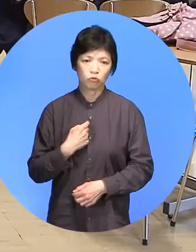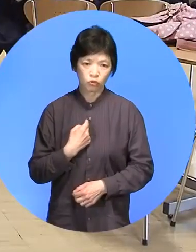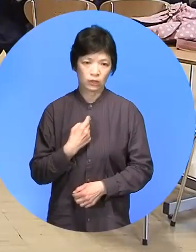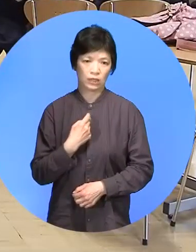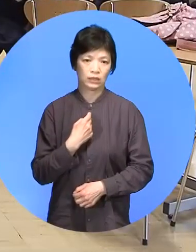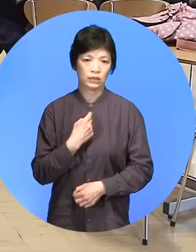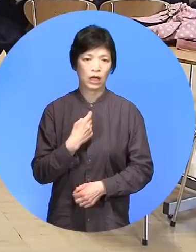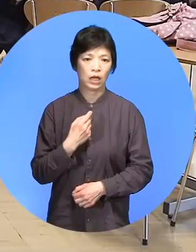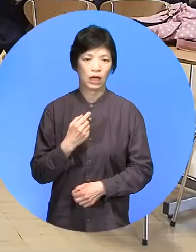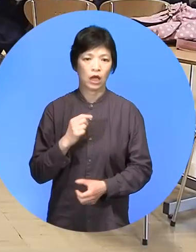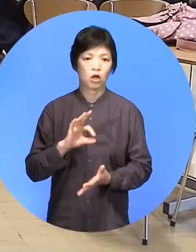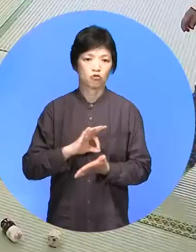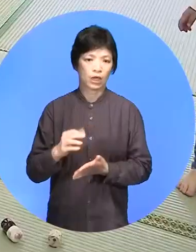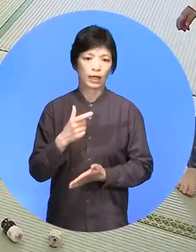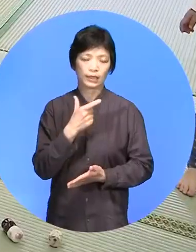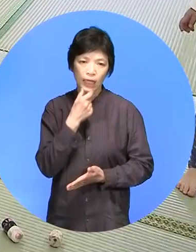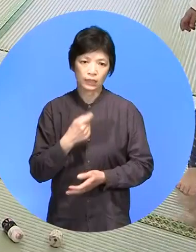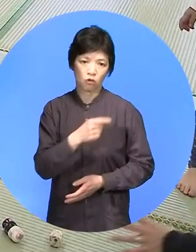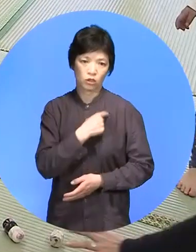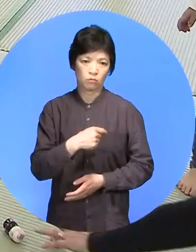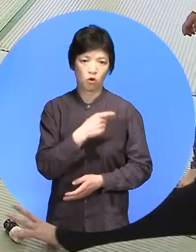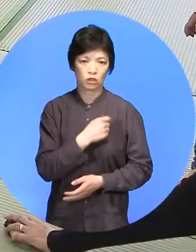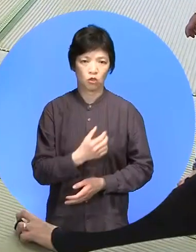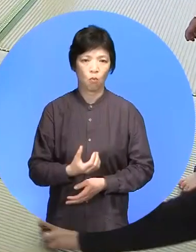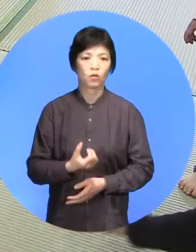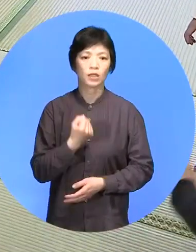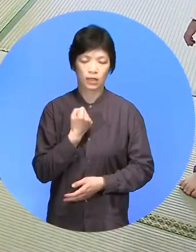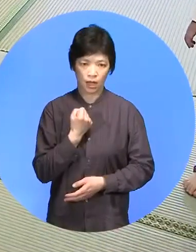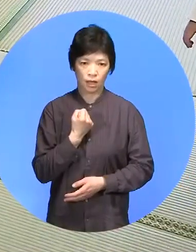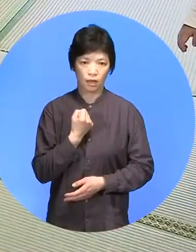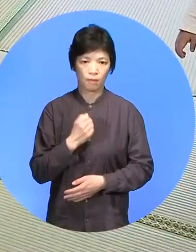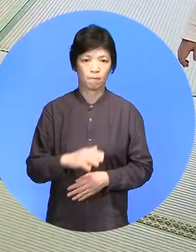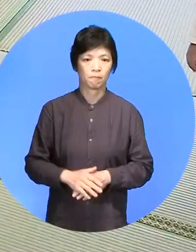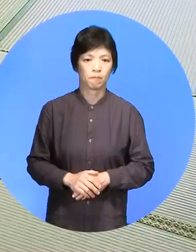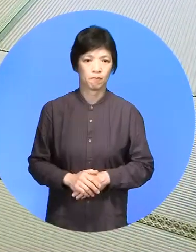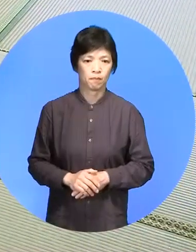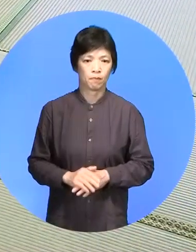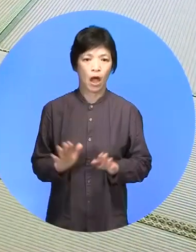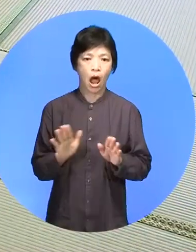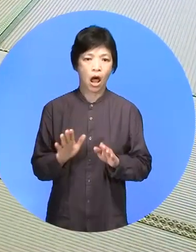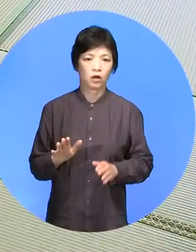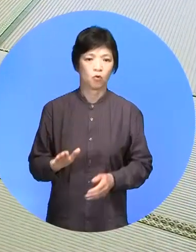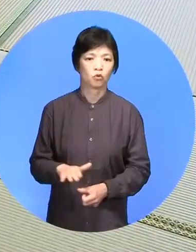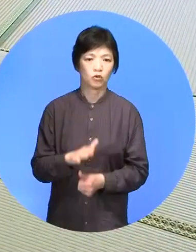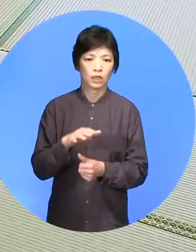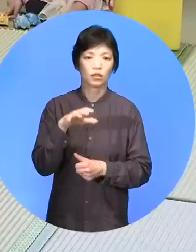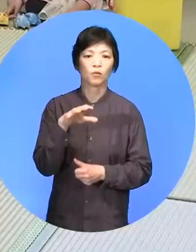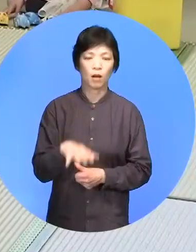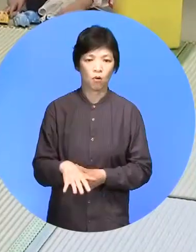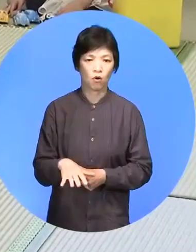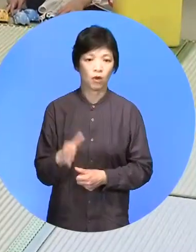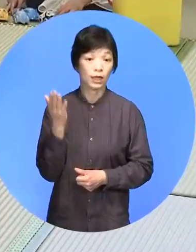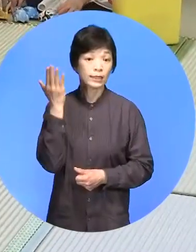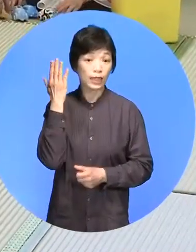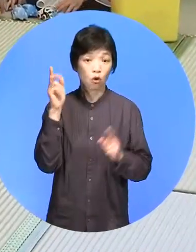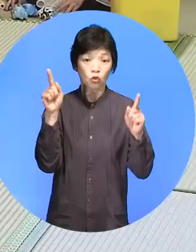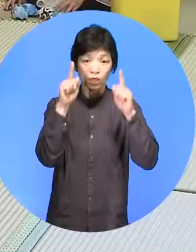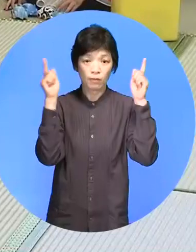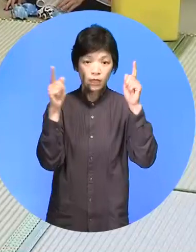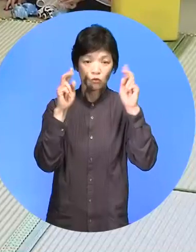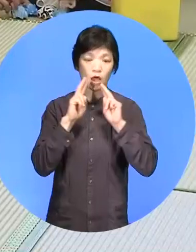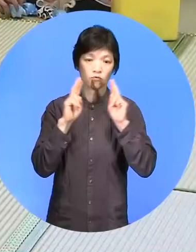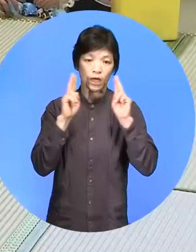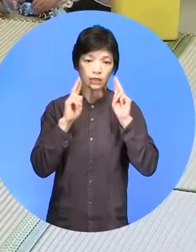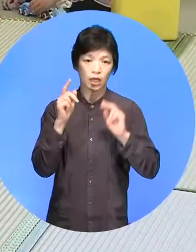を持って使ってくれてるし、子育てのところでもですね、先ほどもイベントのところですね、ゴスペルを歌われたお母さん